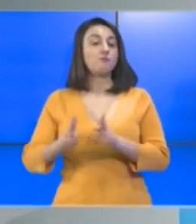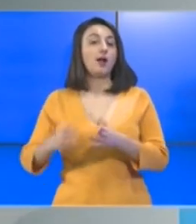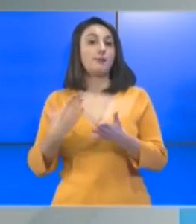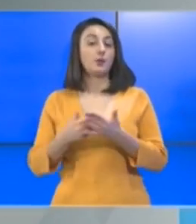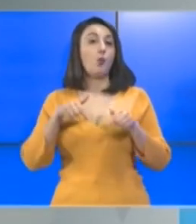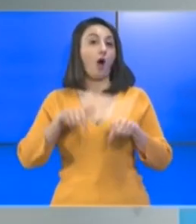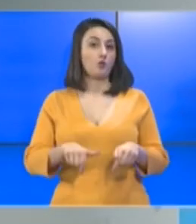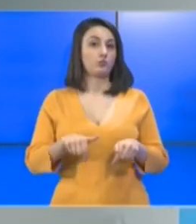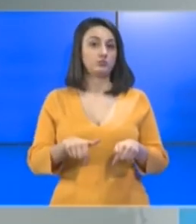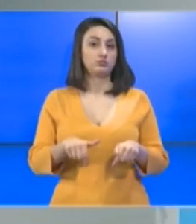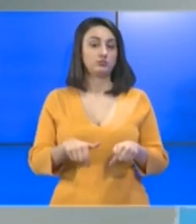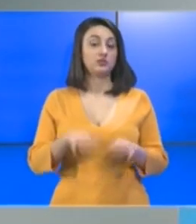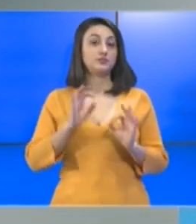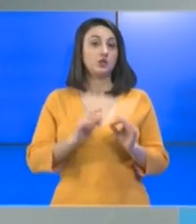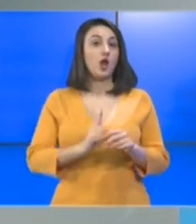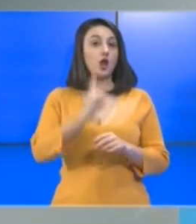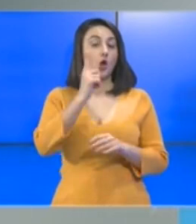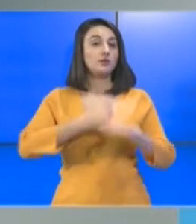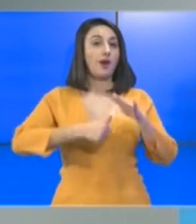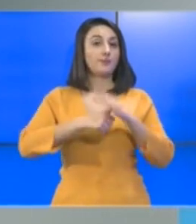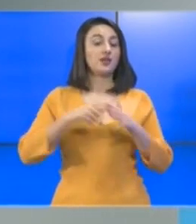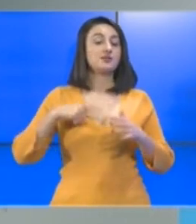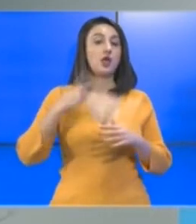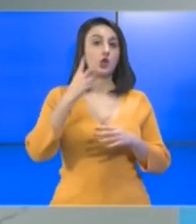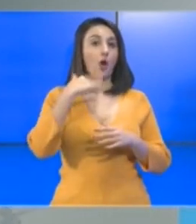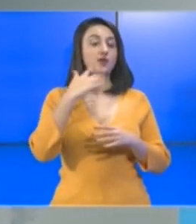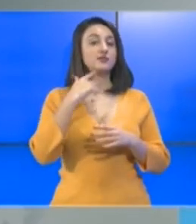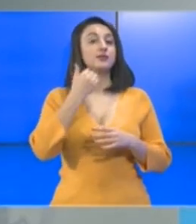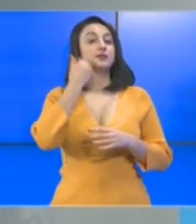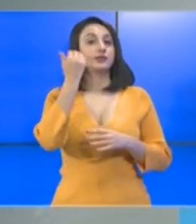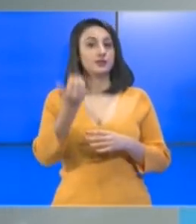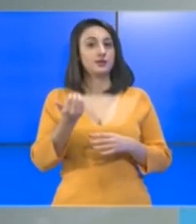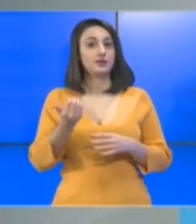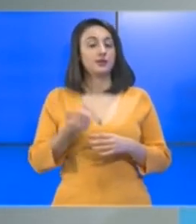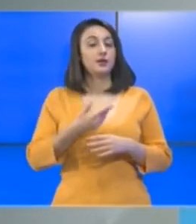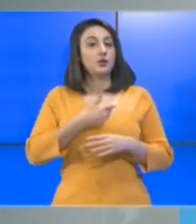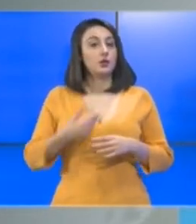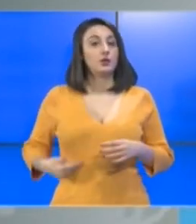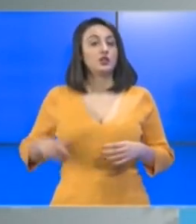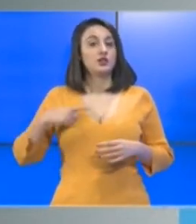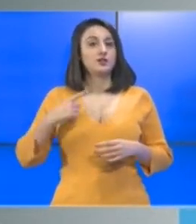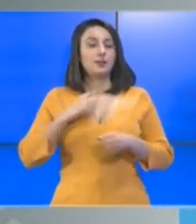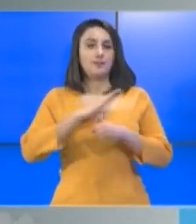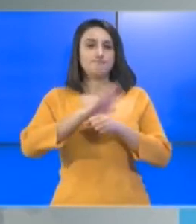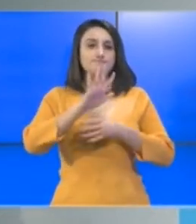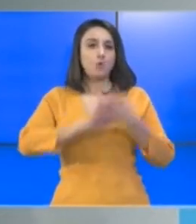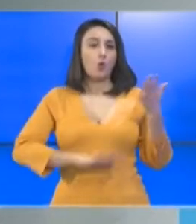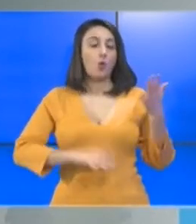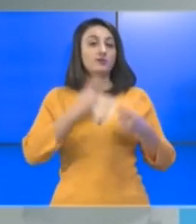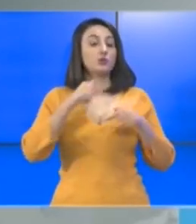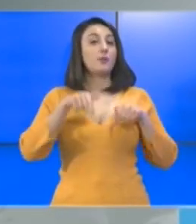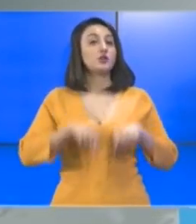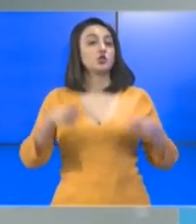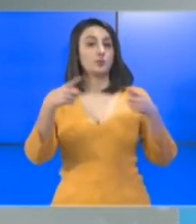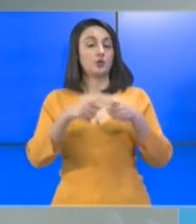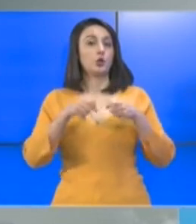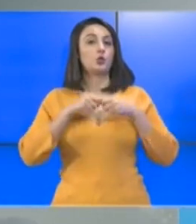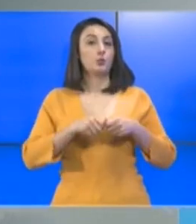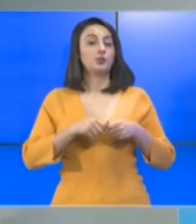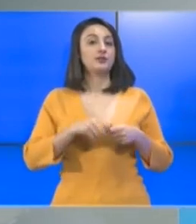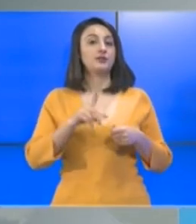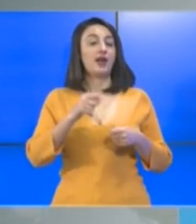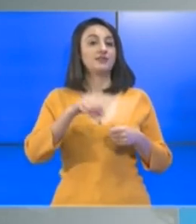particule, în special în nordul capitalei. Este a doua zi consecutivă când Bucureștiul este poluat. Discutăm și noi despre acest subiect cu domnul